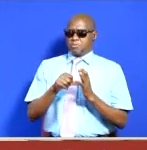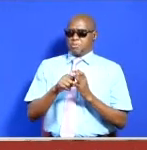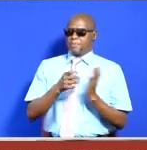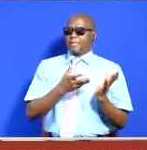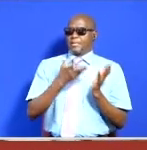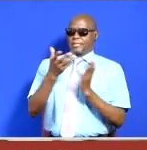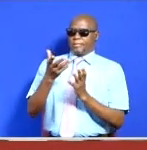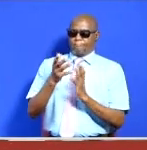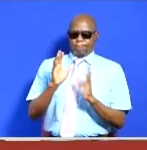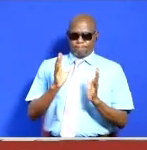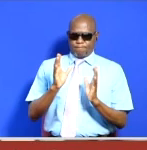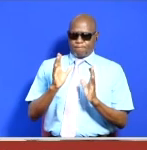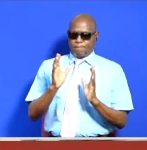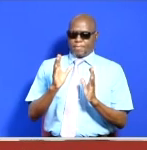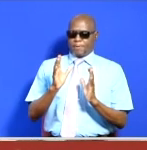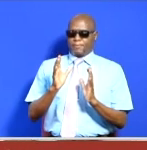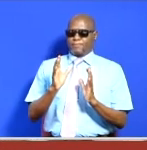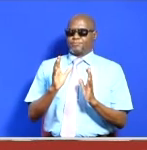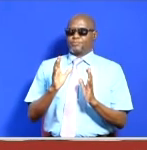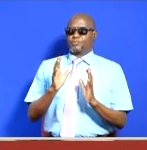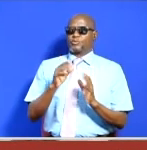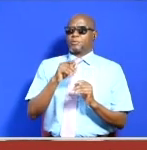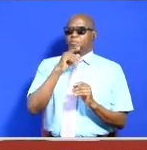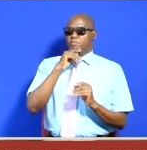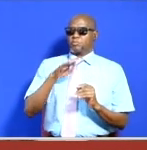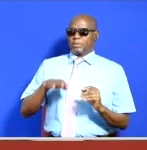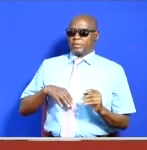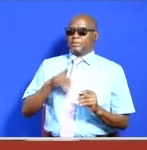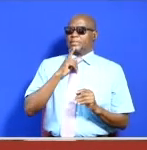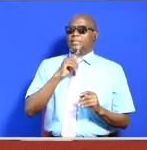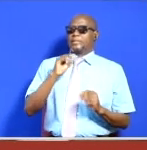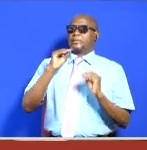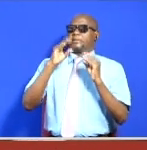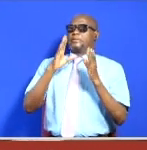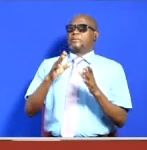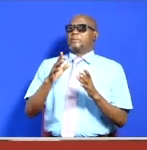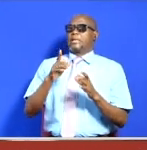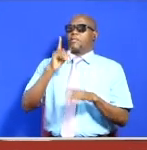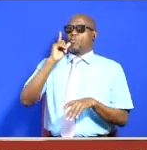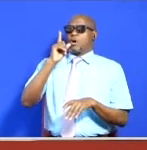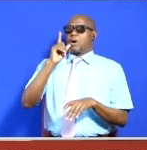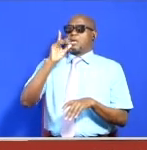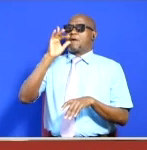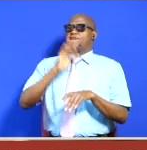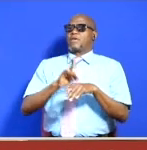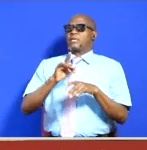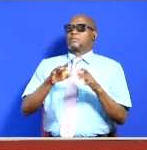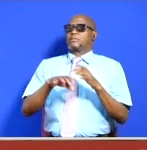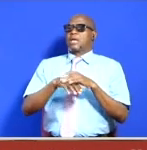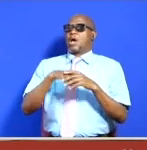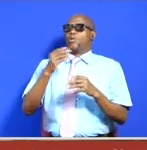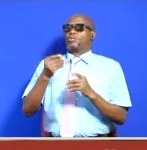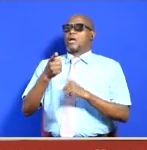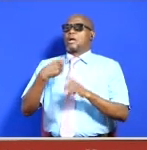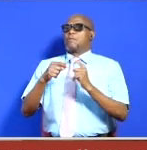fulani, wazazi wanaenda wanasema ati mwalimu ndio mwenye matokeo mabaya. Na